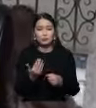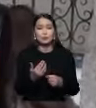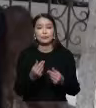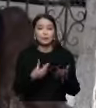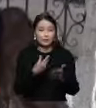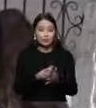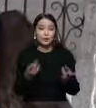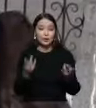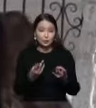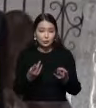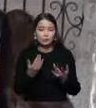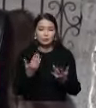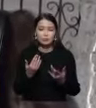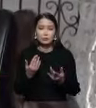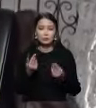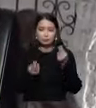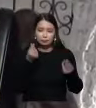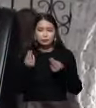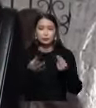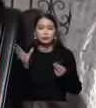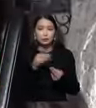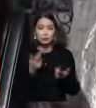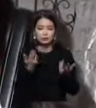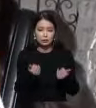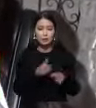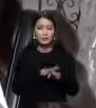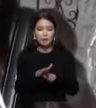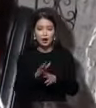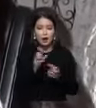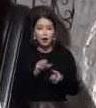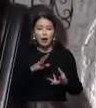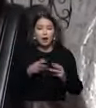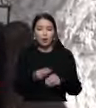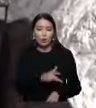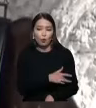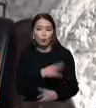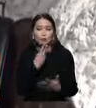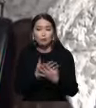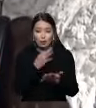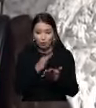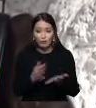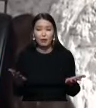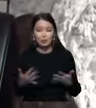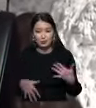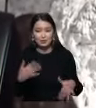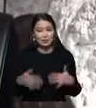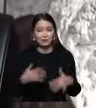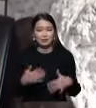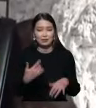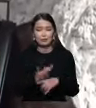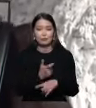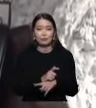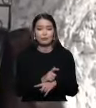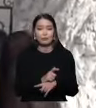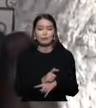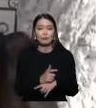сразу все отрежут, все сделают. А ответа назад-то нет никакого. Вкладываться, вкладываться. Мы